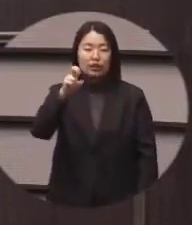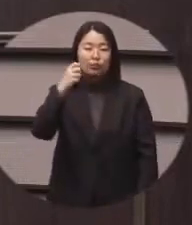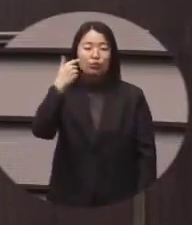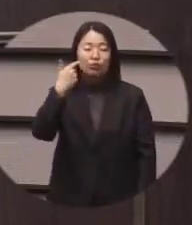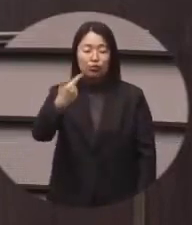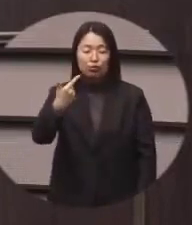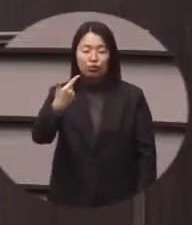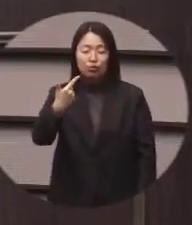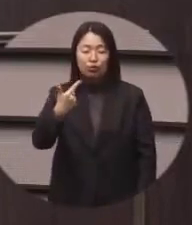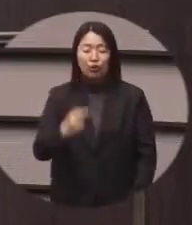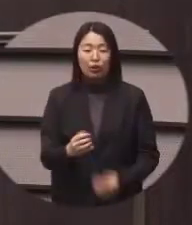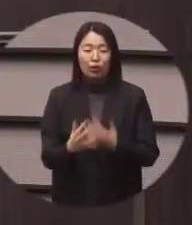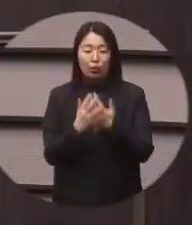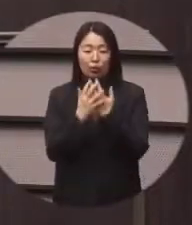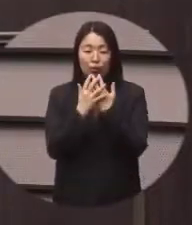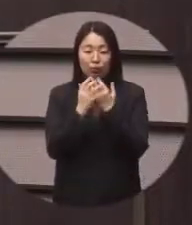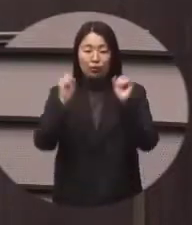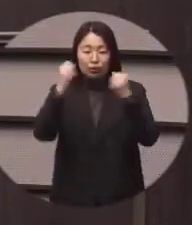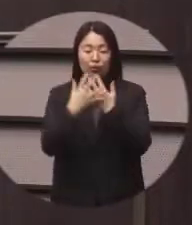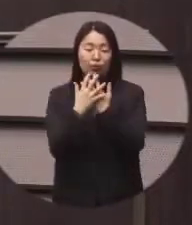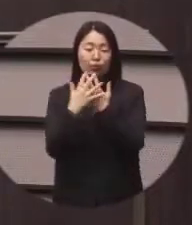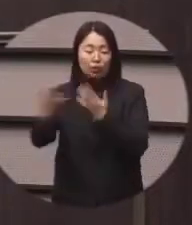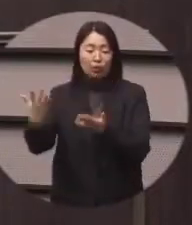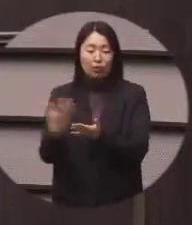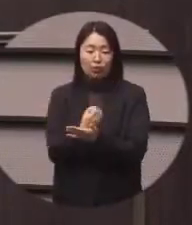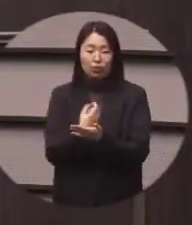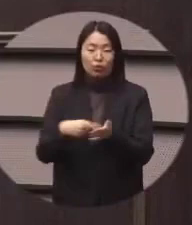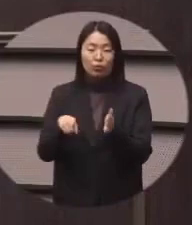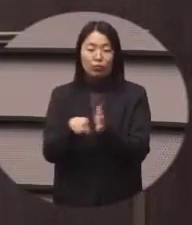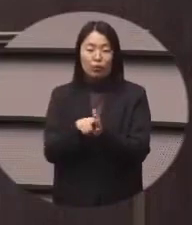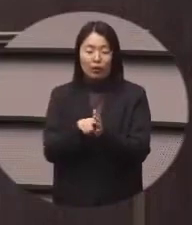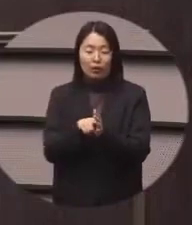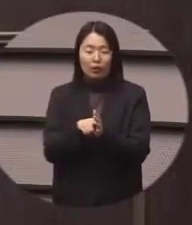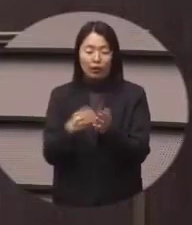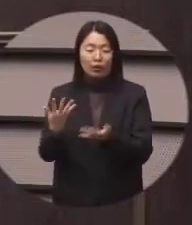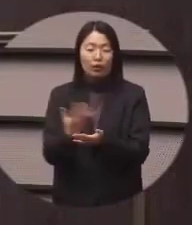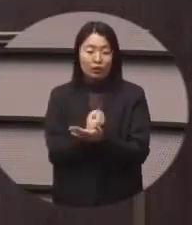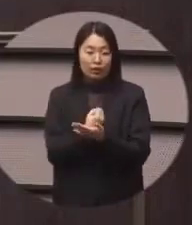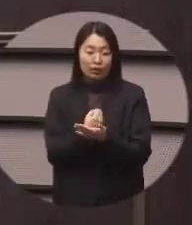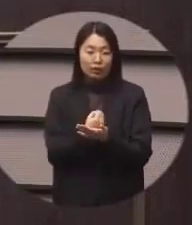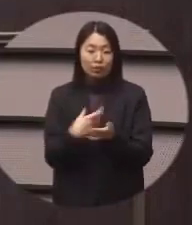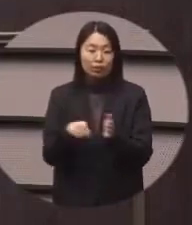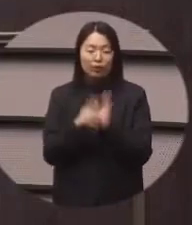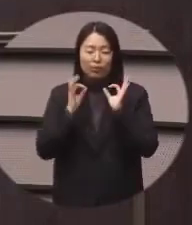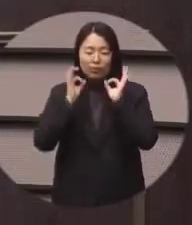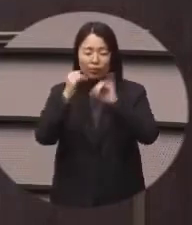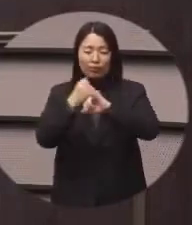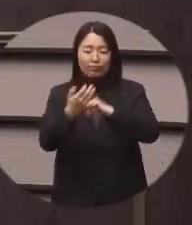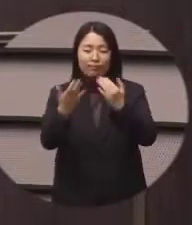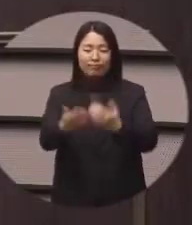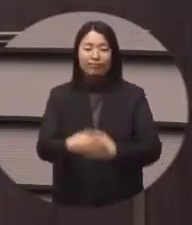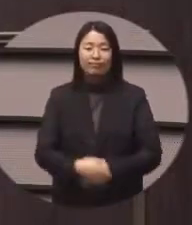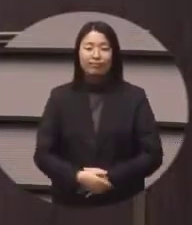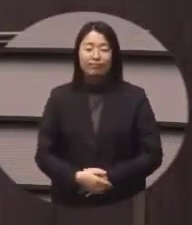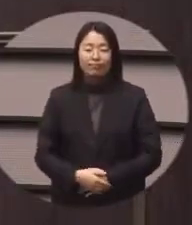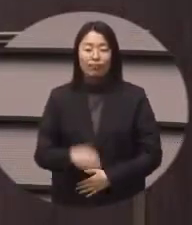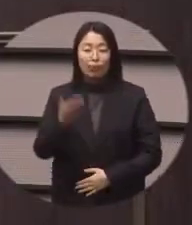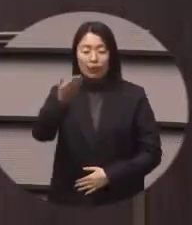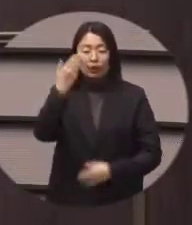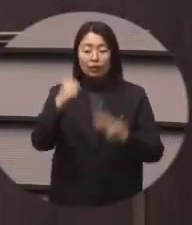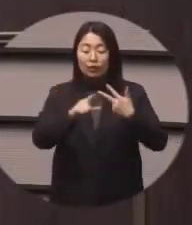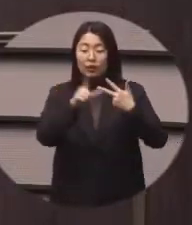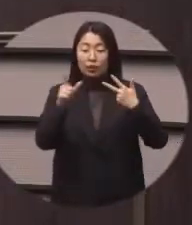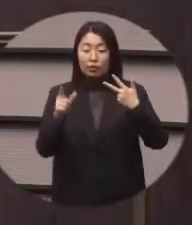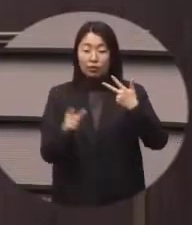광주시 품격과 도시 경쟁력을 한 단계 올려놓겠습니다. 지난 7월 세계 관악 컨퍼런스 행사